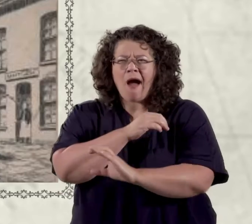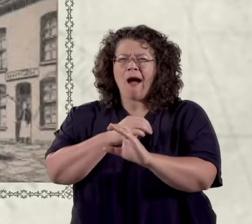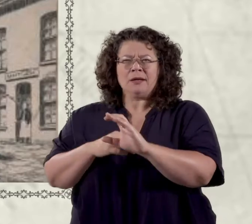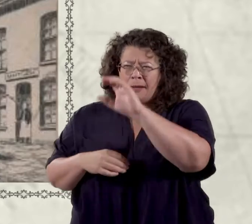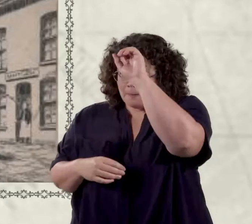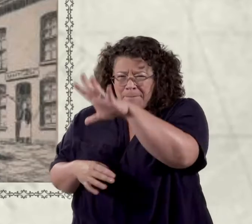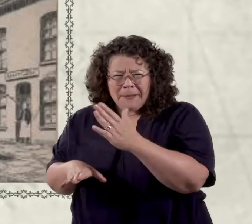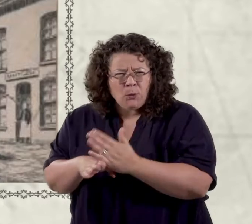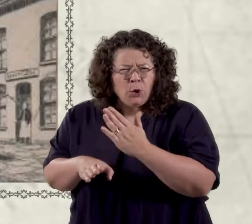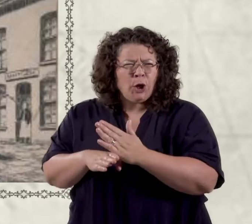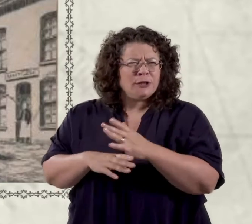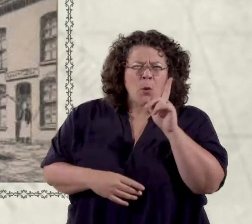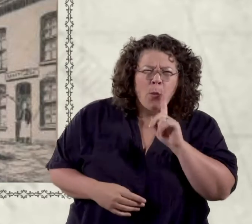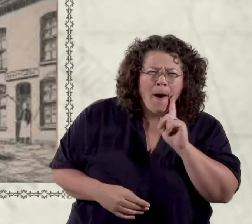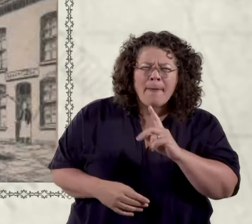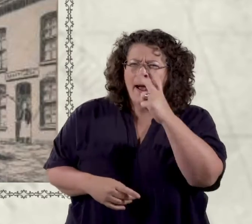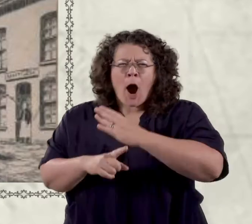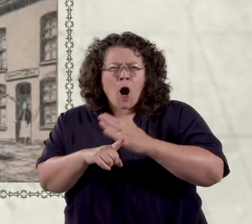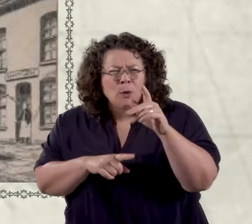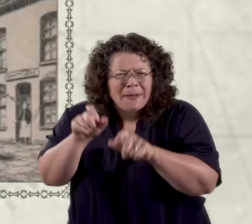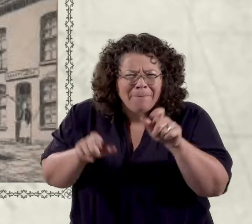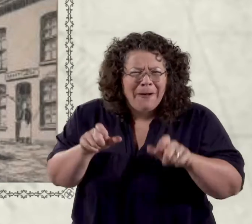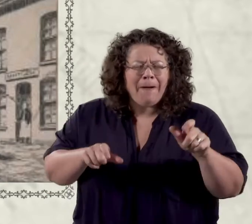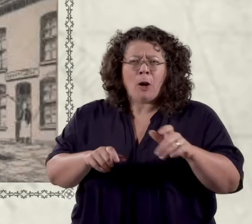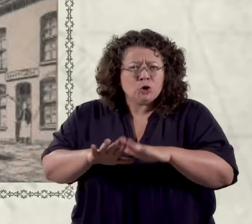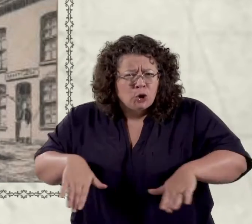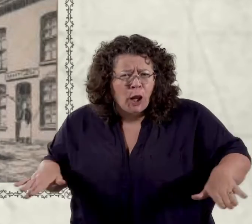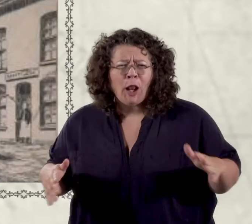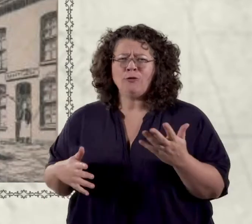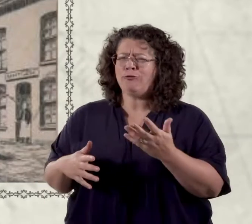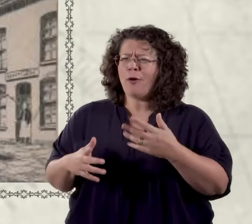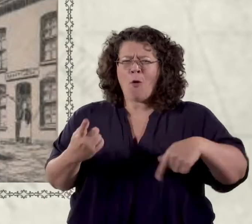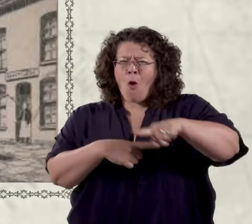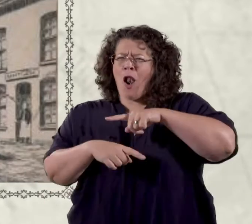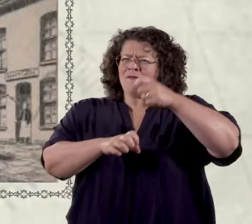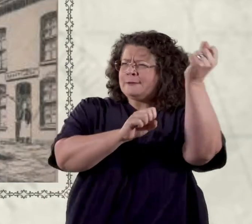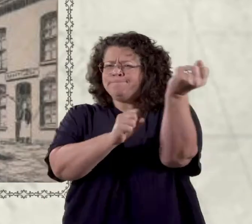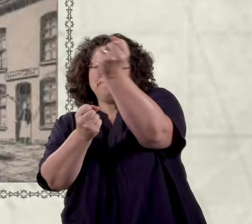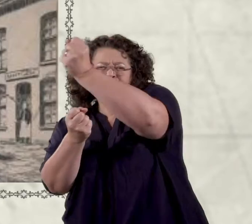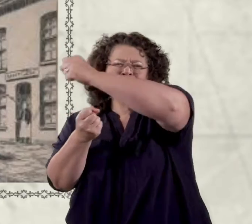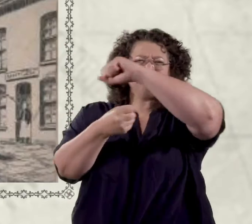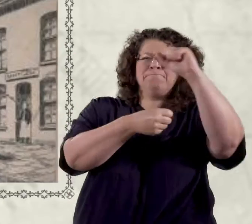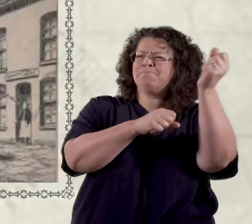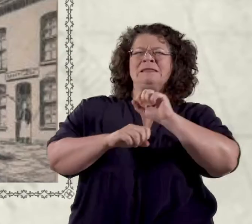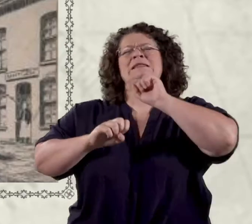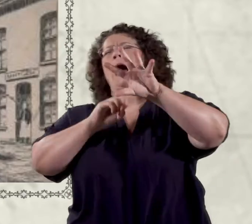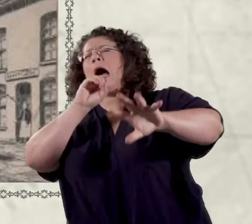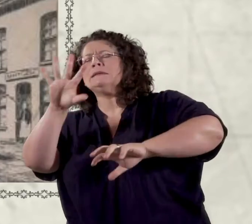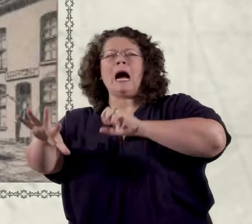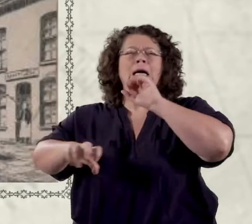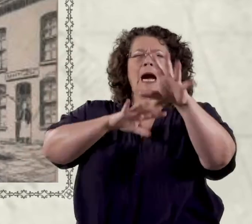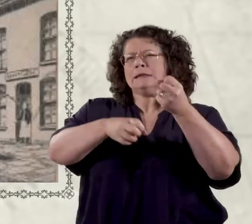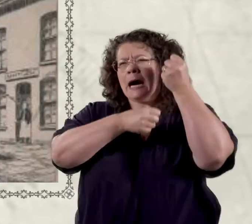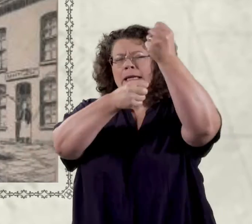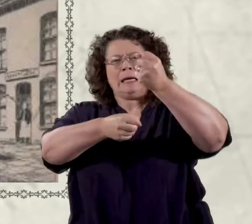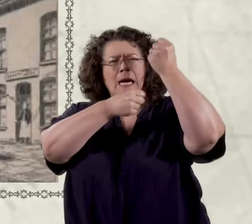gyd yn camu lawr I canol Merthyr Tudful. Dan y baner yn chwifio gyda'n lleisiau yn uchel.